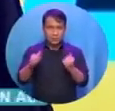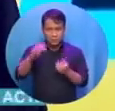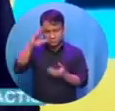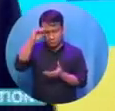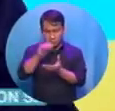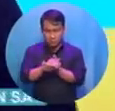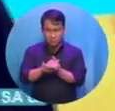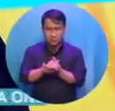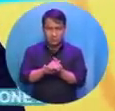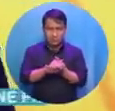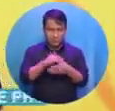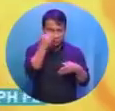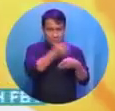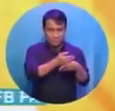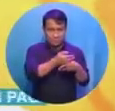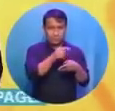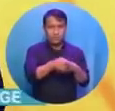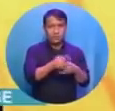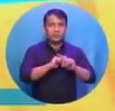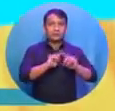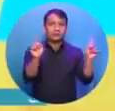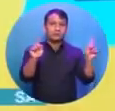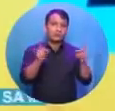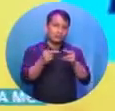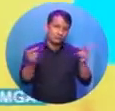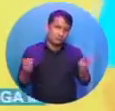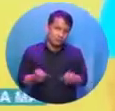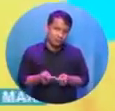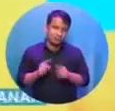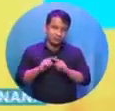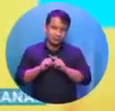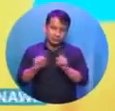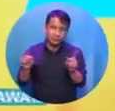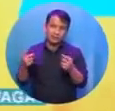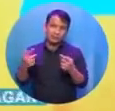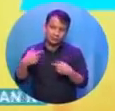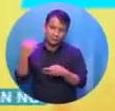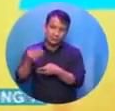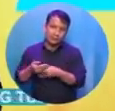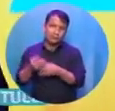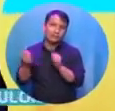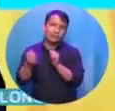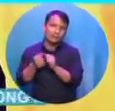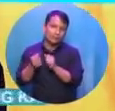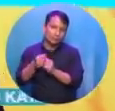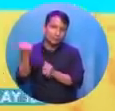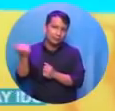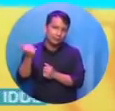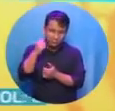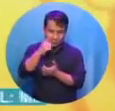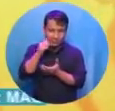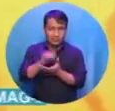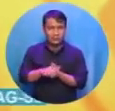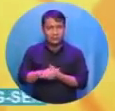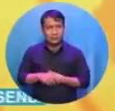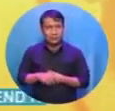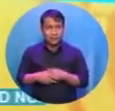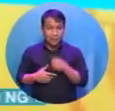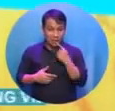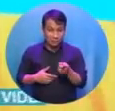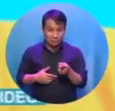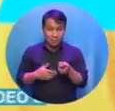mister na na-lockdown down ako ha sa ibang lugar, pero yun pala, ibang babae ang kasama. At eto pa, may